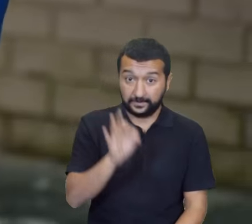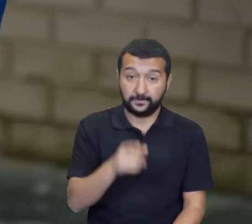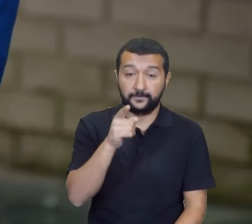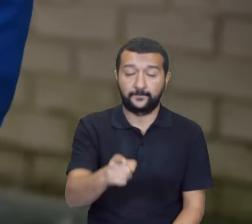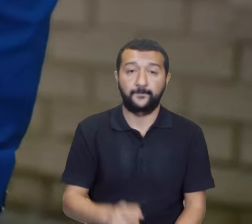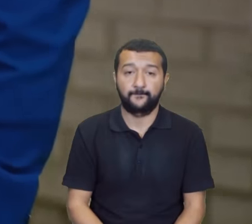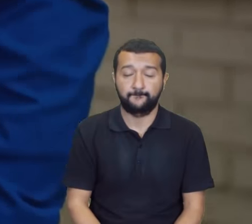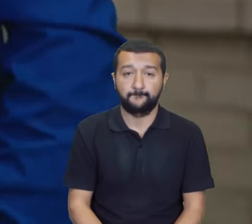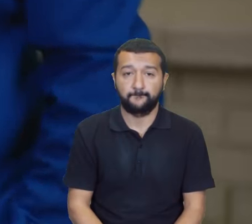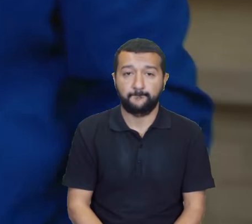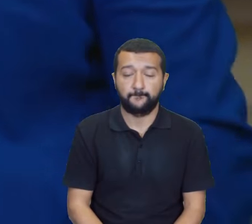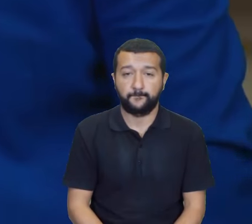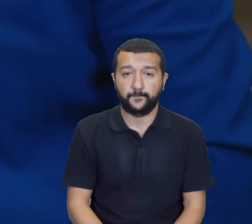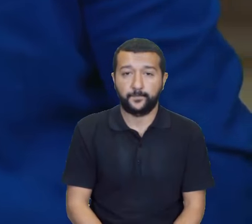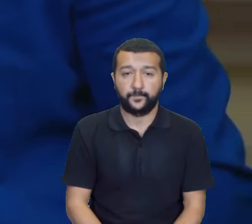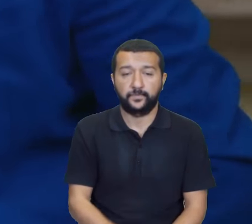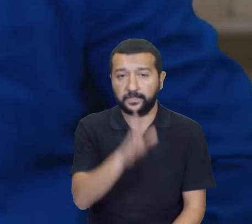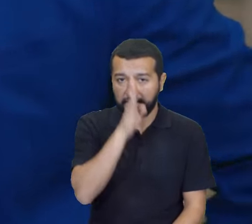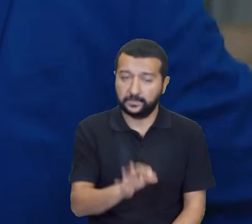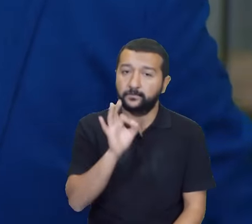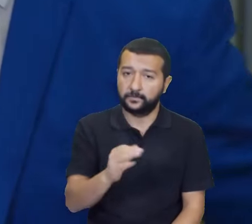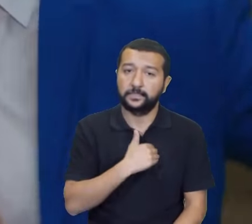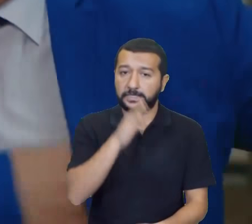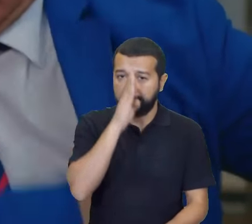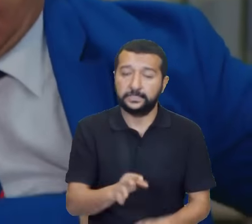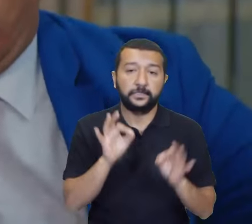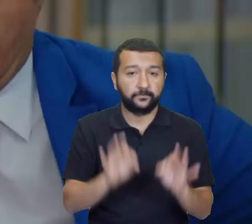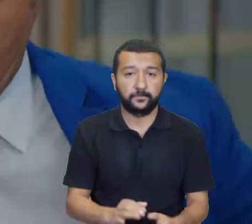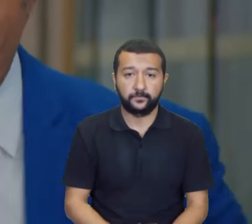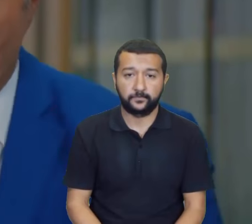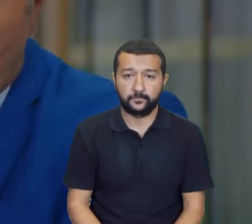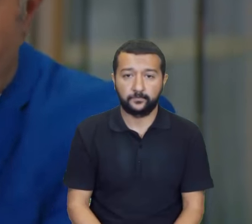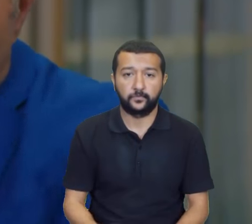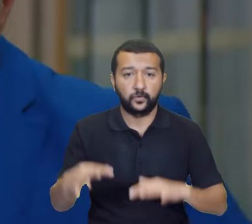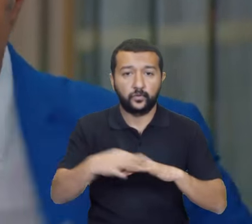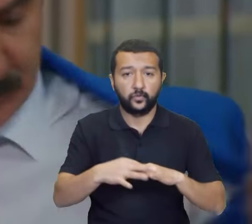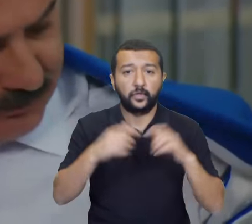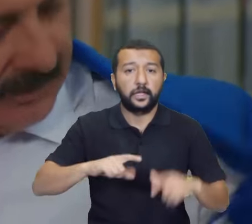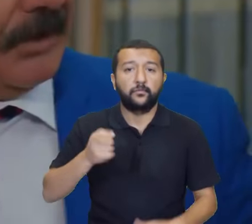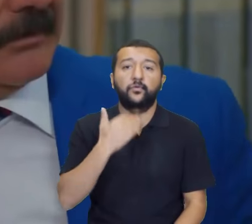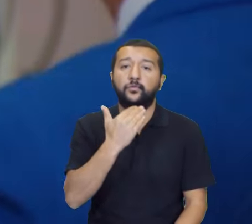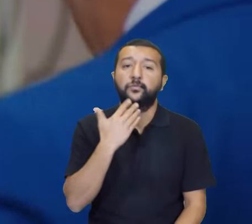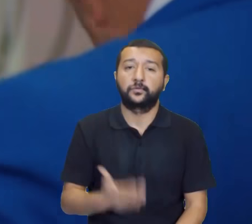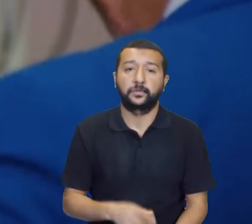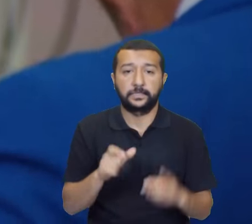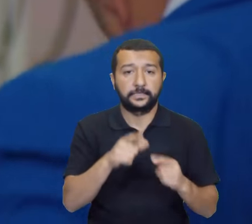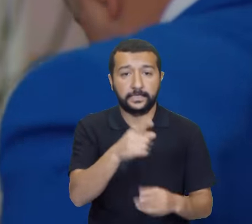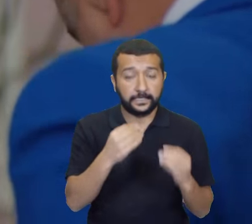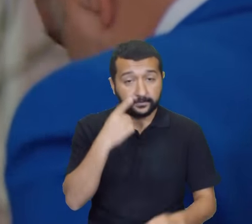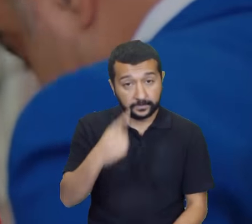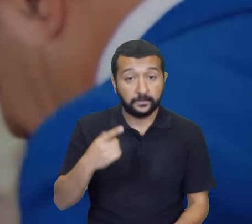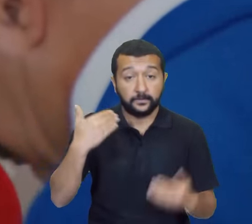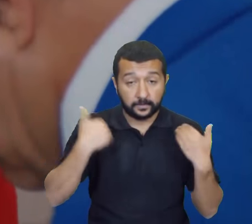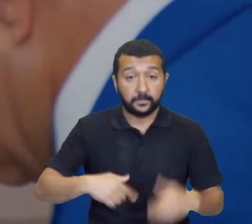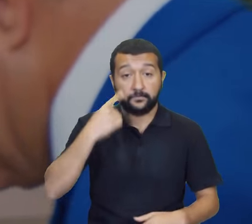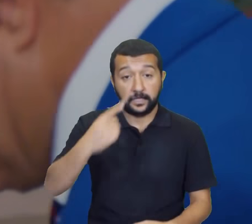sen? Şener ceplerini arıyor. Ciddiyim hayatım, ciddiyim de. Yüzükleri bulamıyorum ki ya. Şener iyice bir